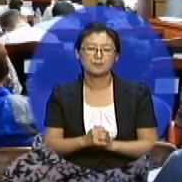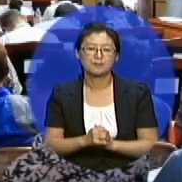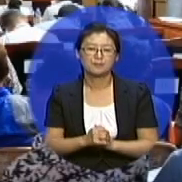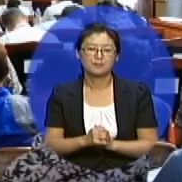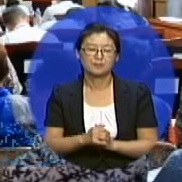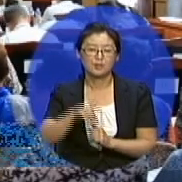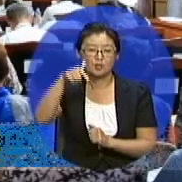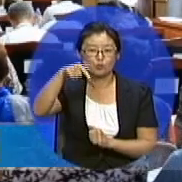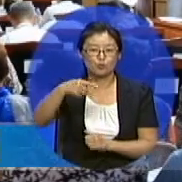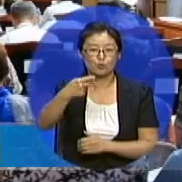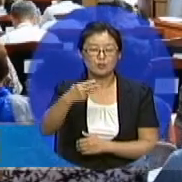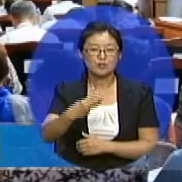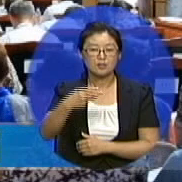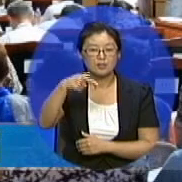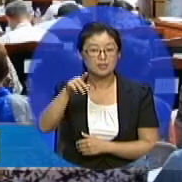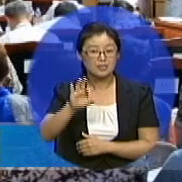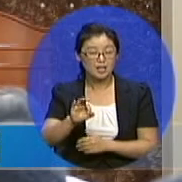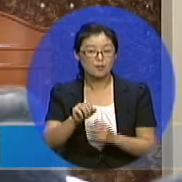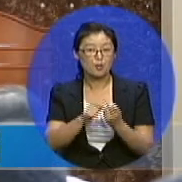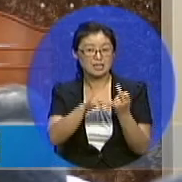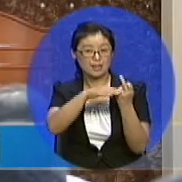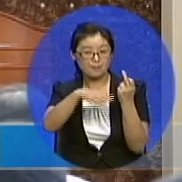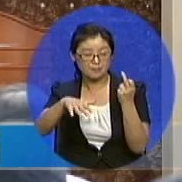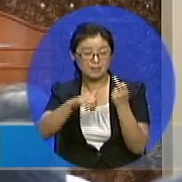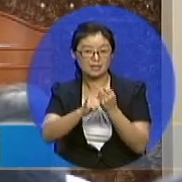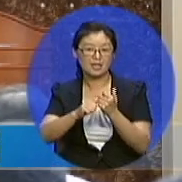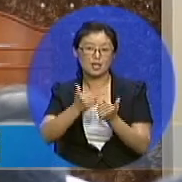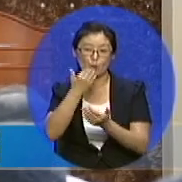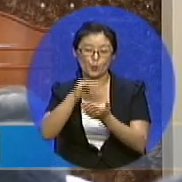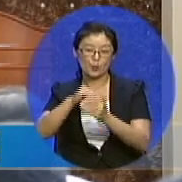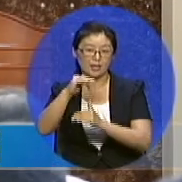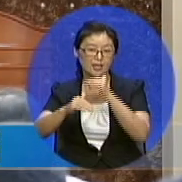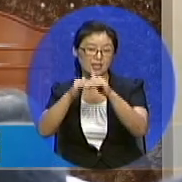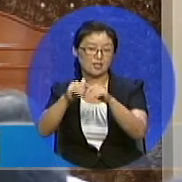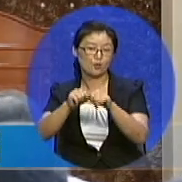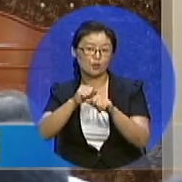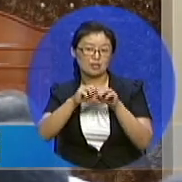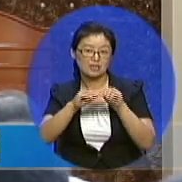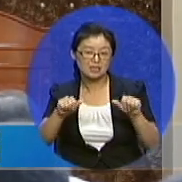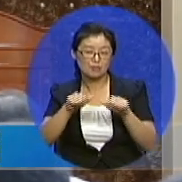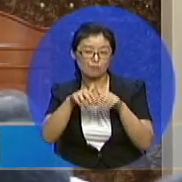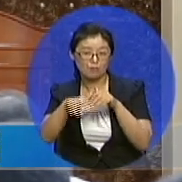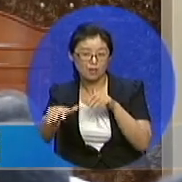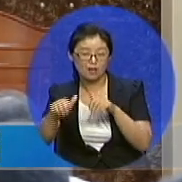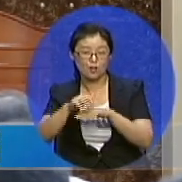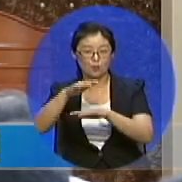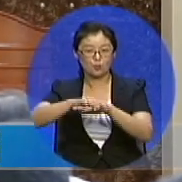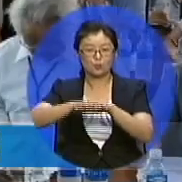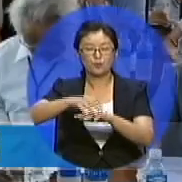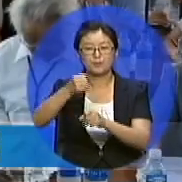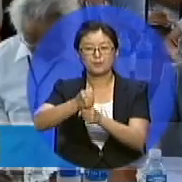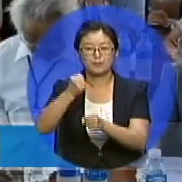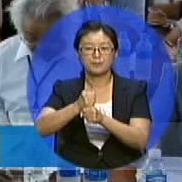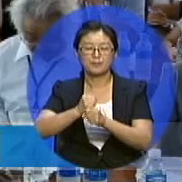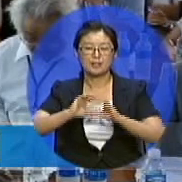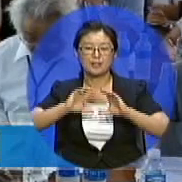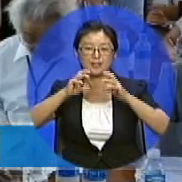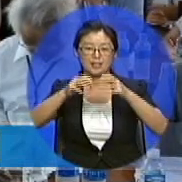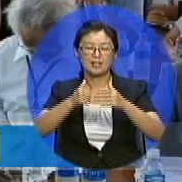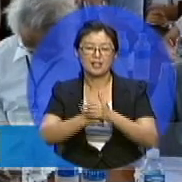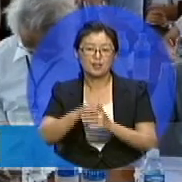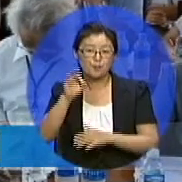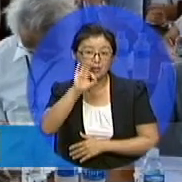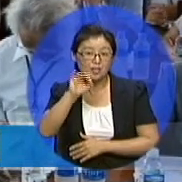청산도 구둘장논은 산비탈에 돌을 계단식으로 쌓고 그 위에 흙을 깔아 논을 만든 것으로, 세계 어느 지역에서도 찾기